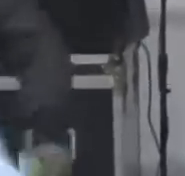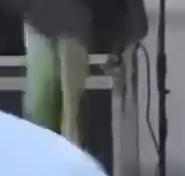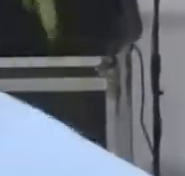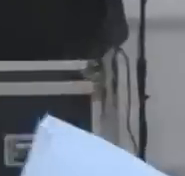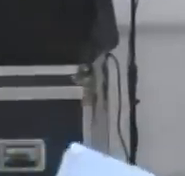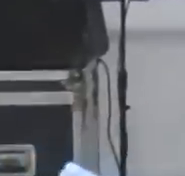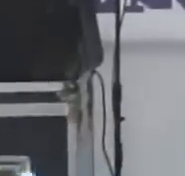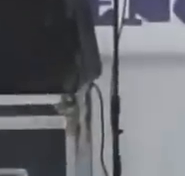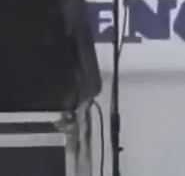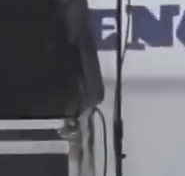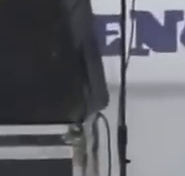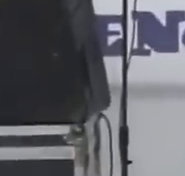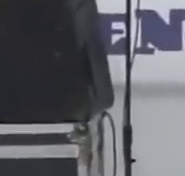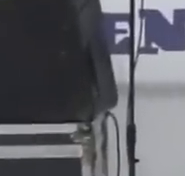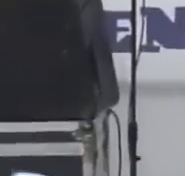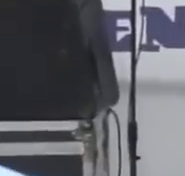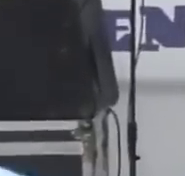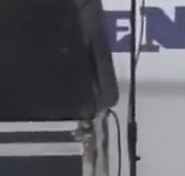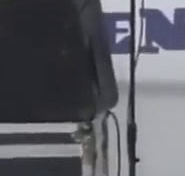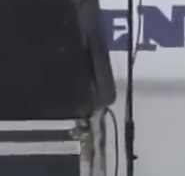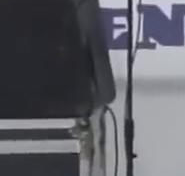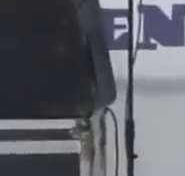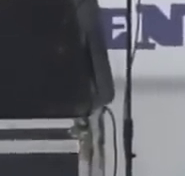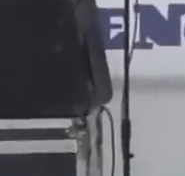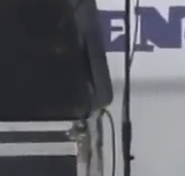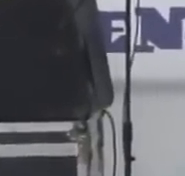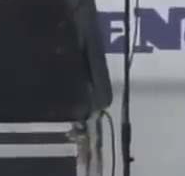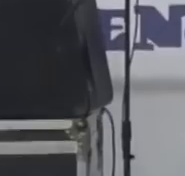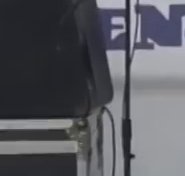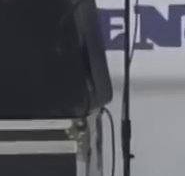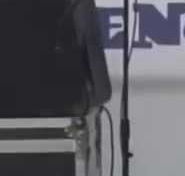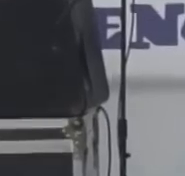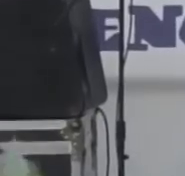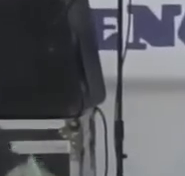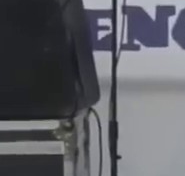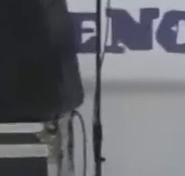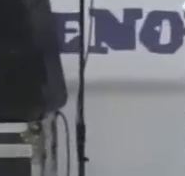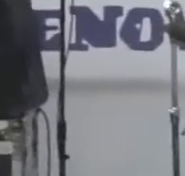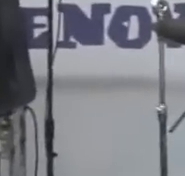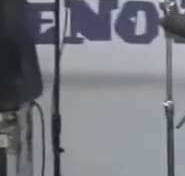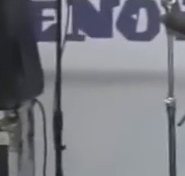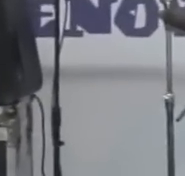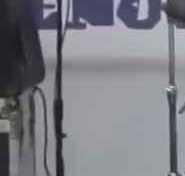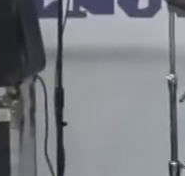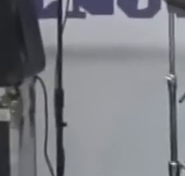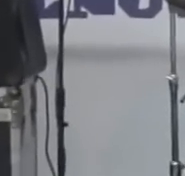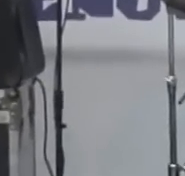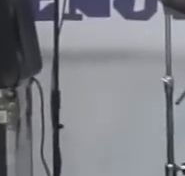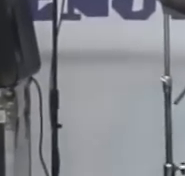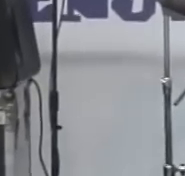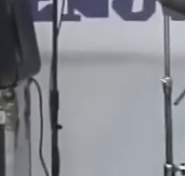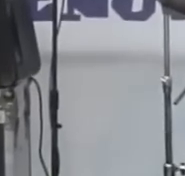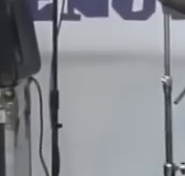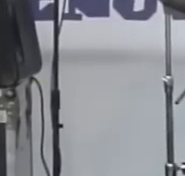Grazie. Là in fondo, venite a me. Venite a me. Dunque,